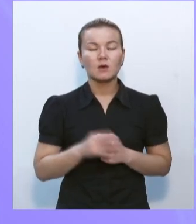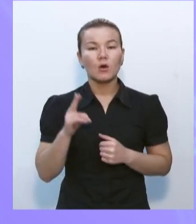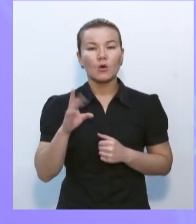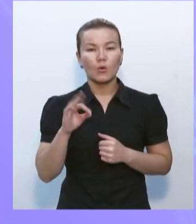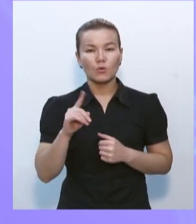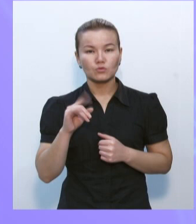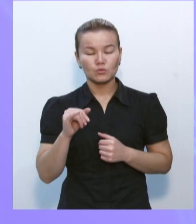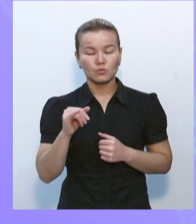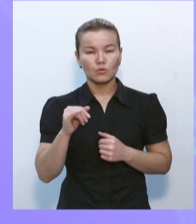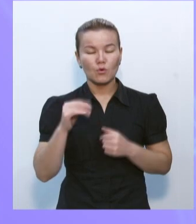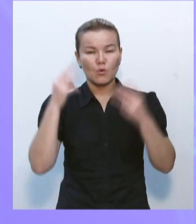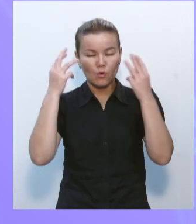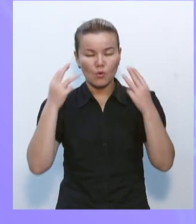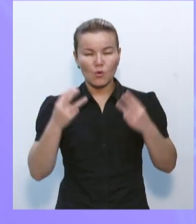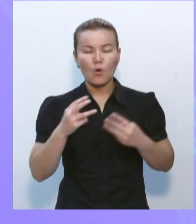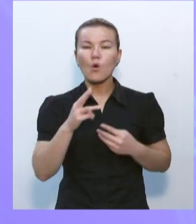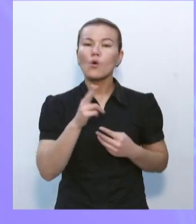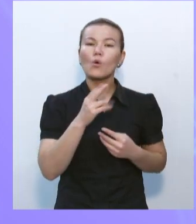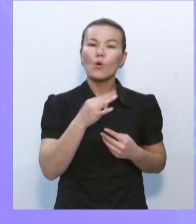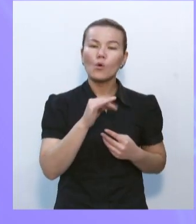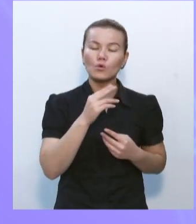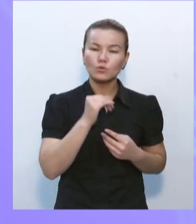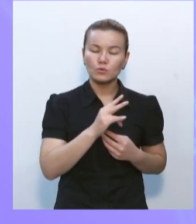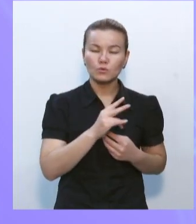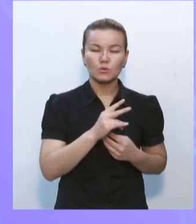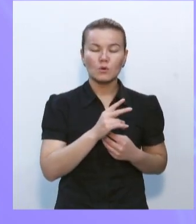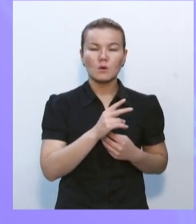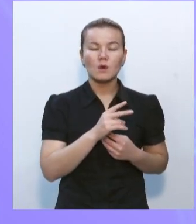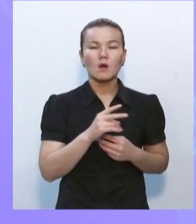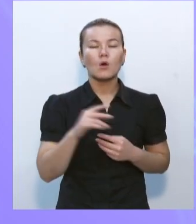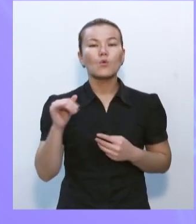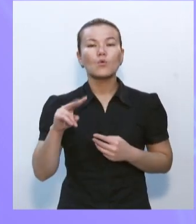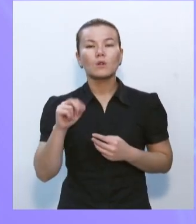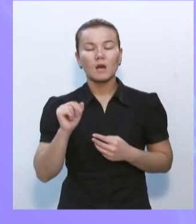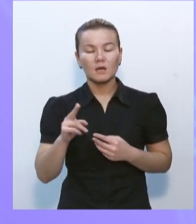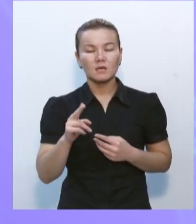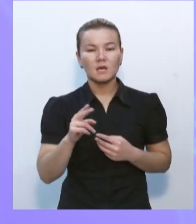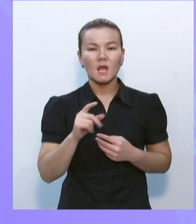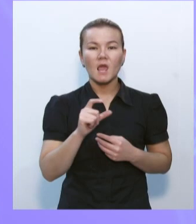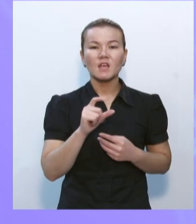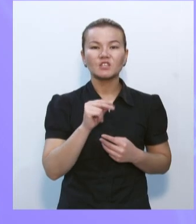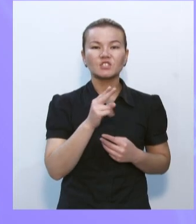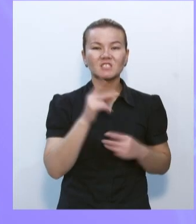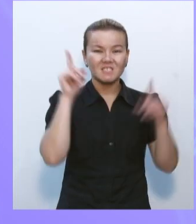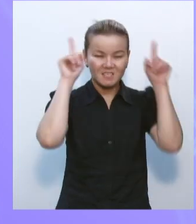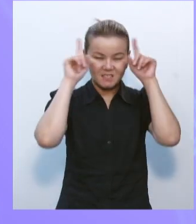Козу койдун баласы. Улак эчкинин баласы.